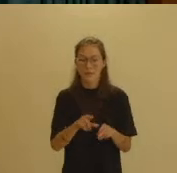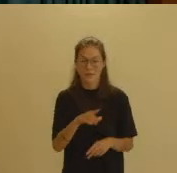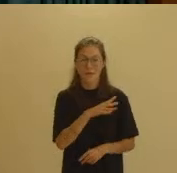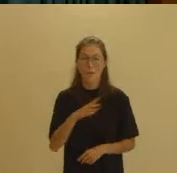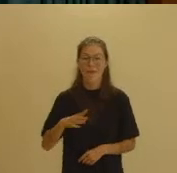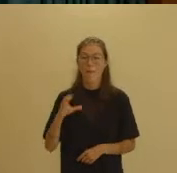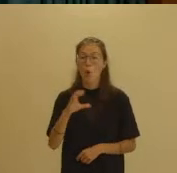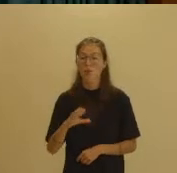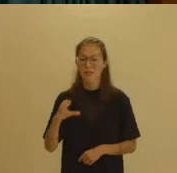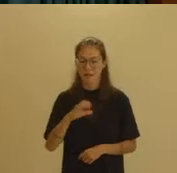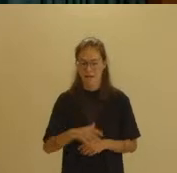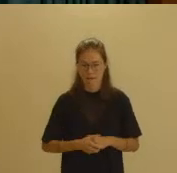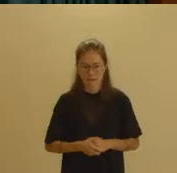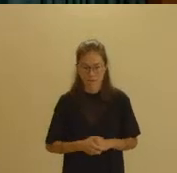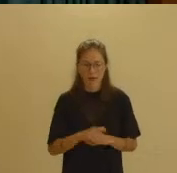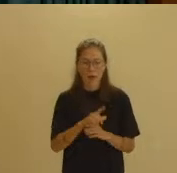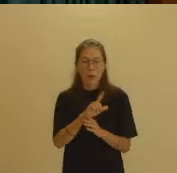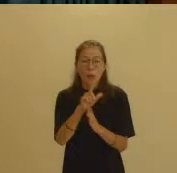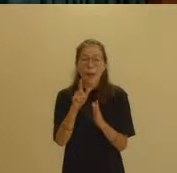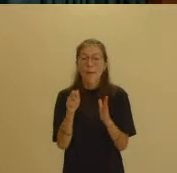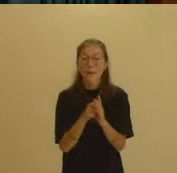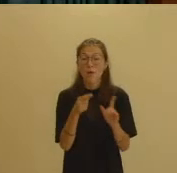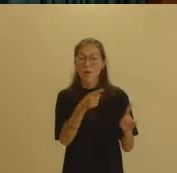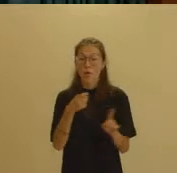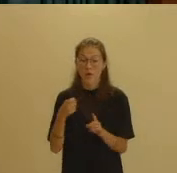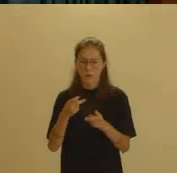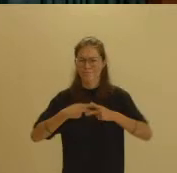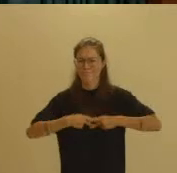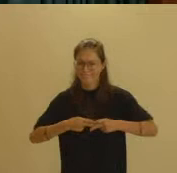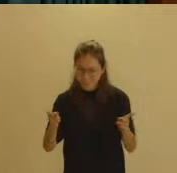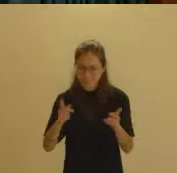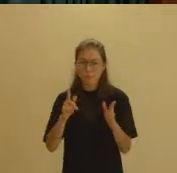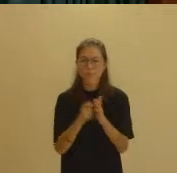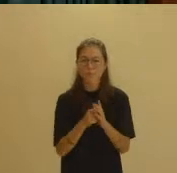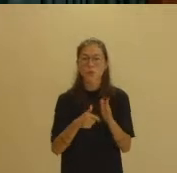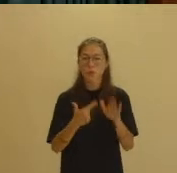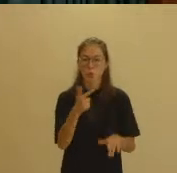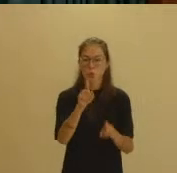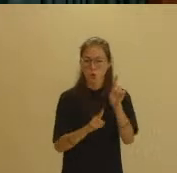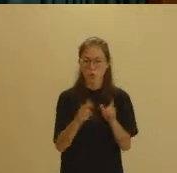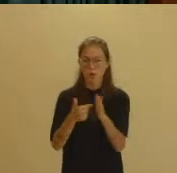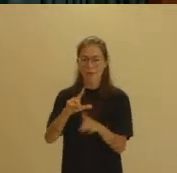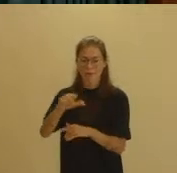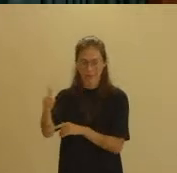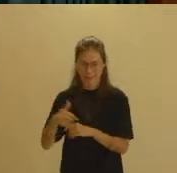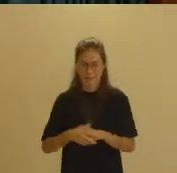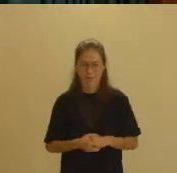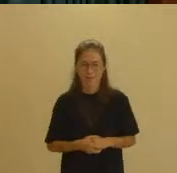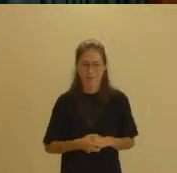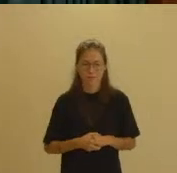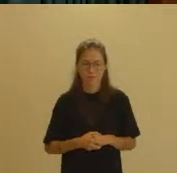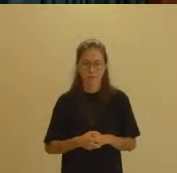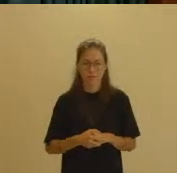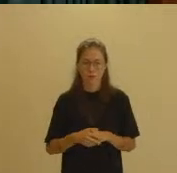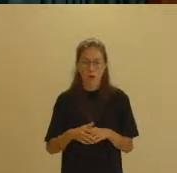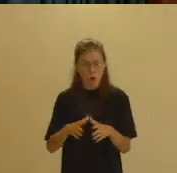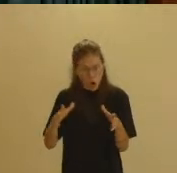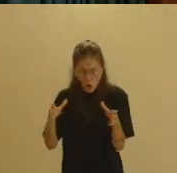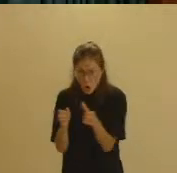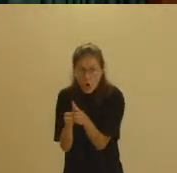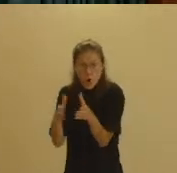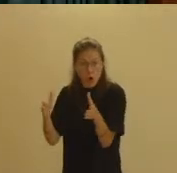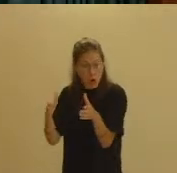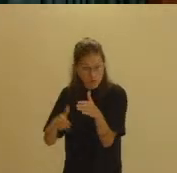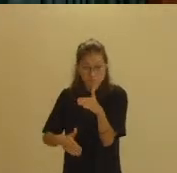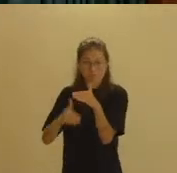Céline Cotina. Date de la convocation, 12 juillet 2021. Le quorum de l'Assemblée étant